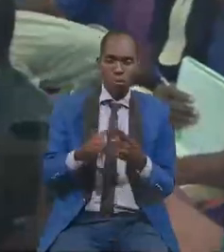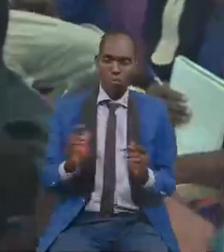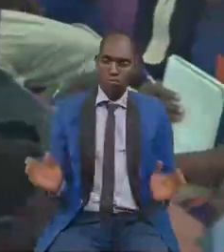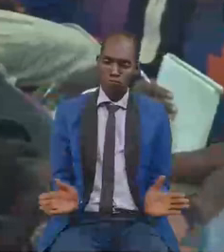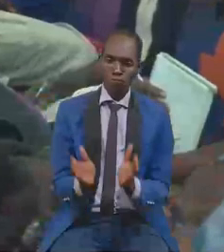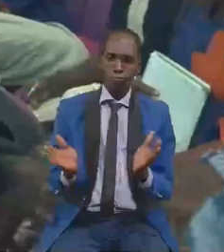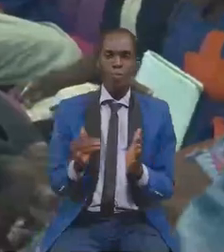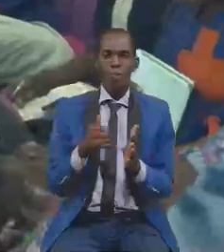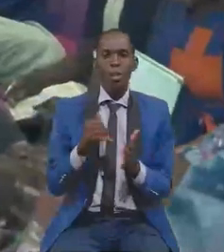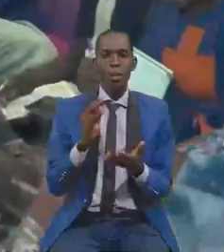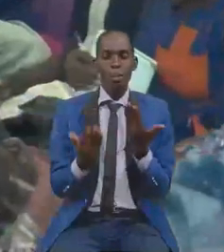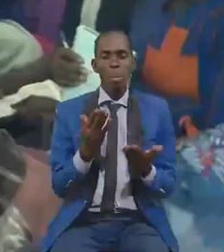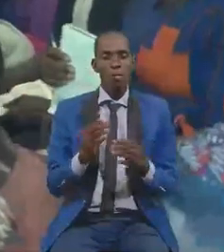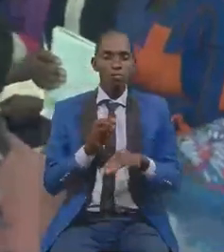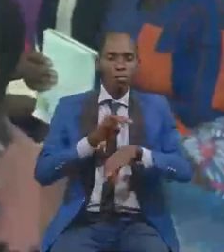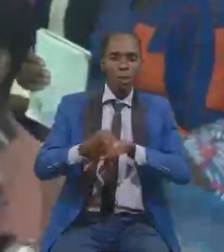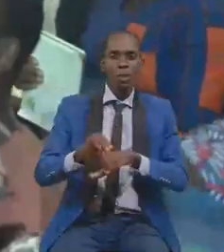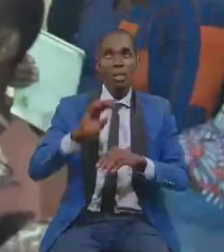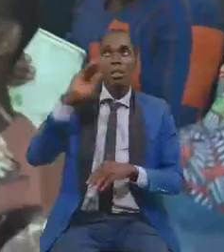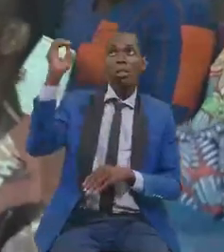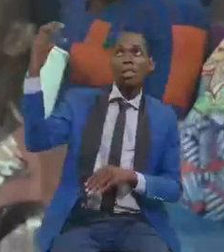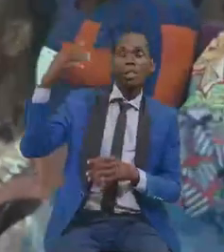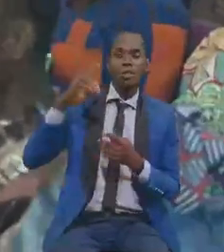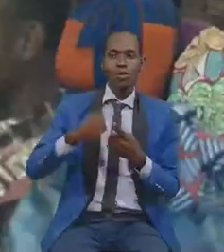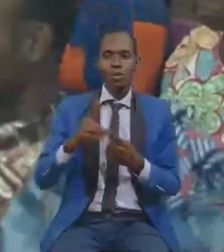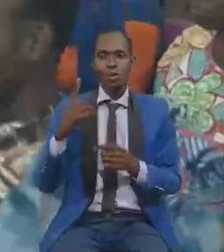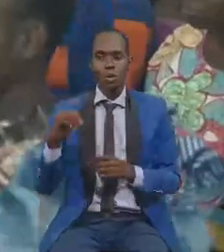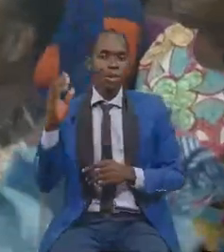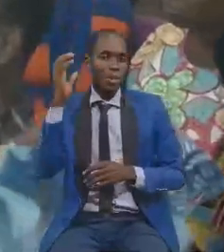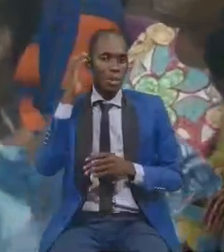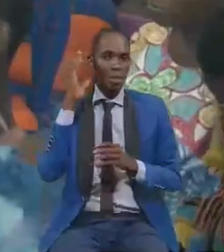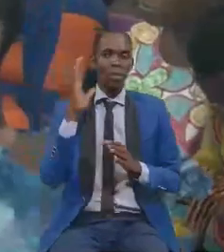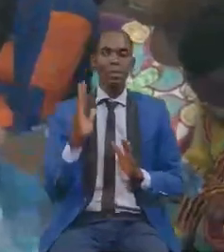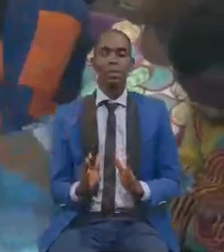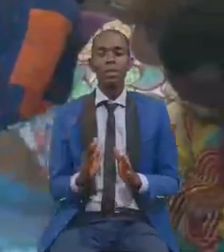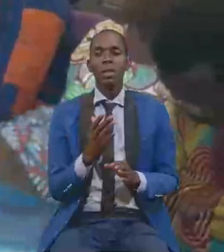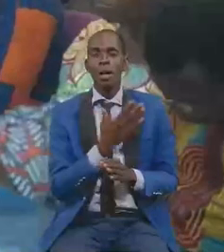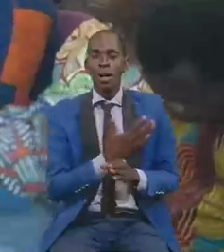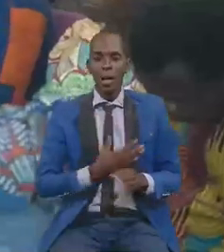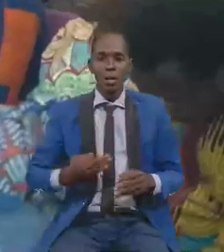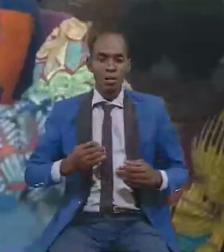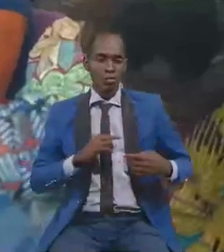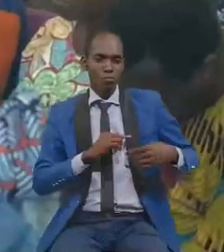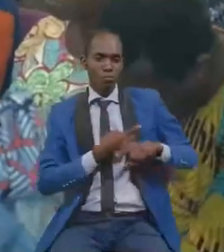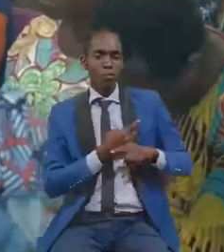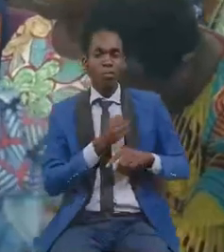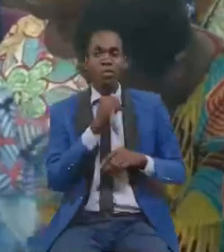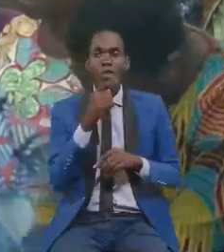qui servent à l'édification et communiquent une grâce à ceux qui l'entendent, c'est du progrès. N'attristez pas le Saint-Esprit de